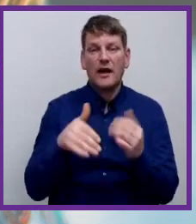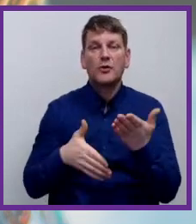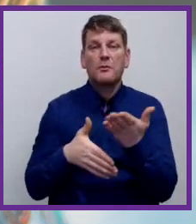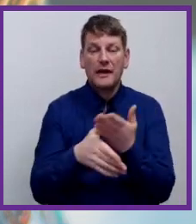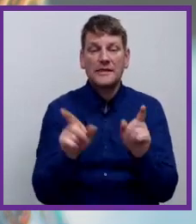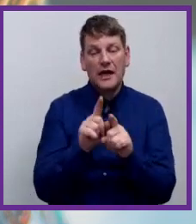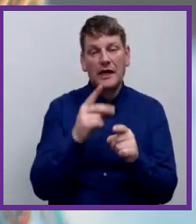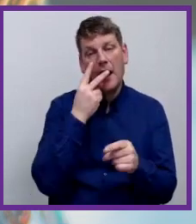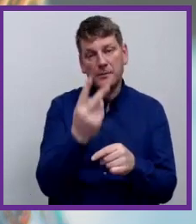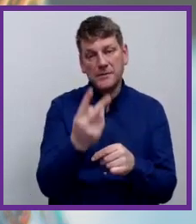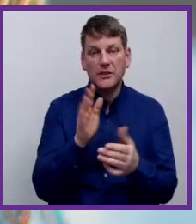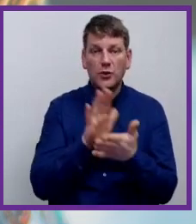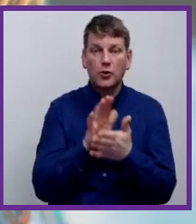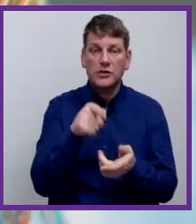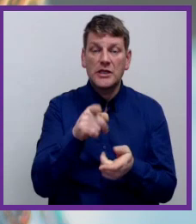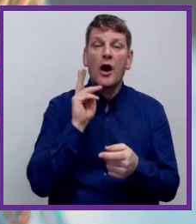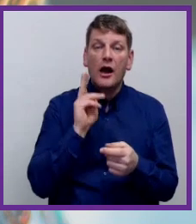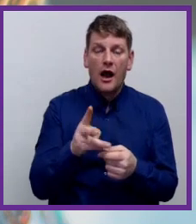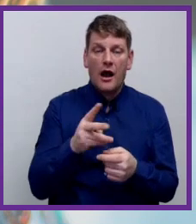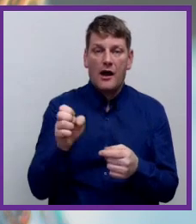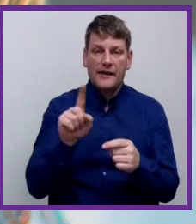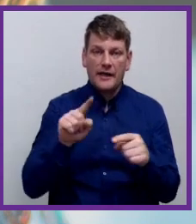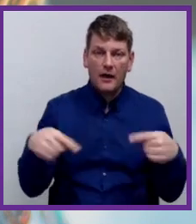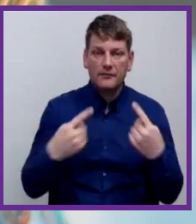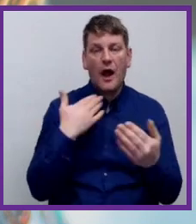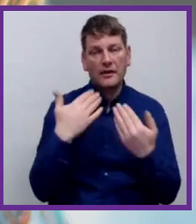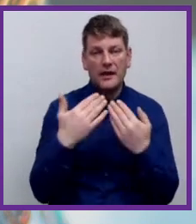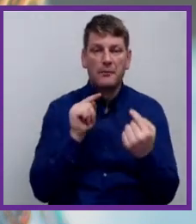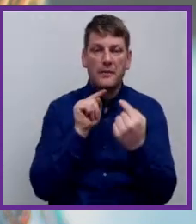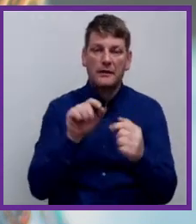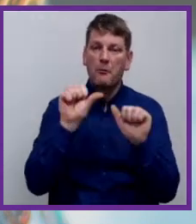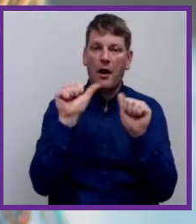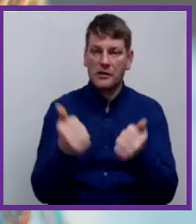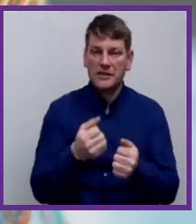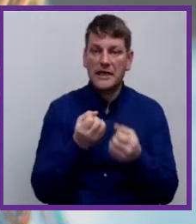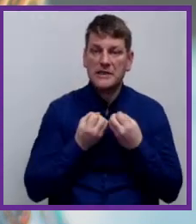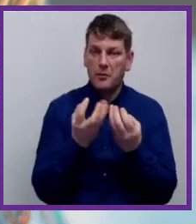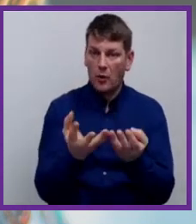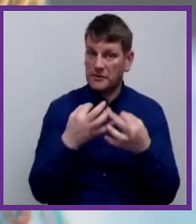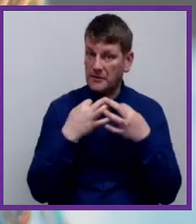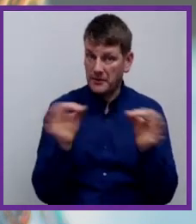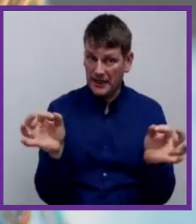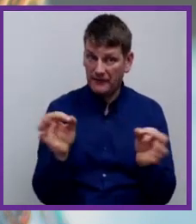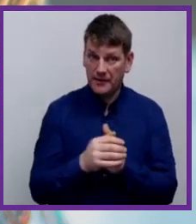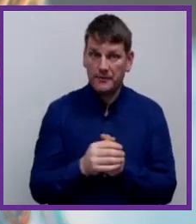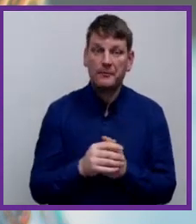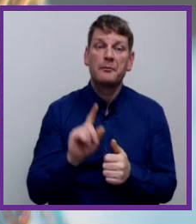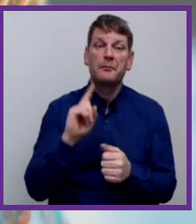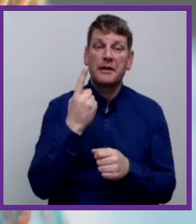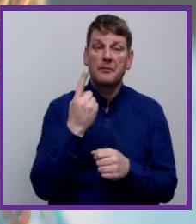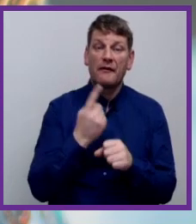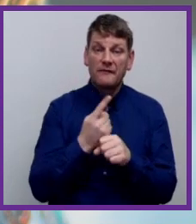arī apskatīties uz to, kā ir attīstījusies attieksme pret māksliniecisko izpausmes brīvību. Pirmā